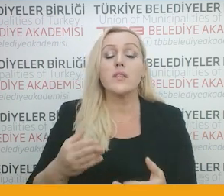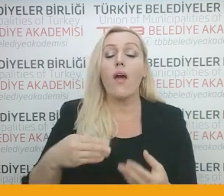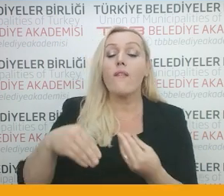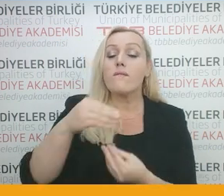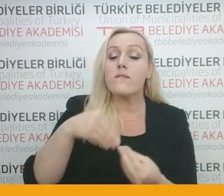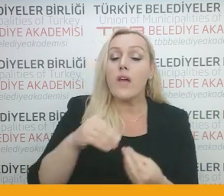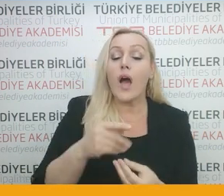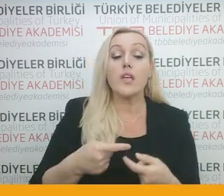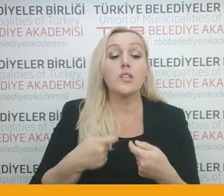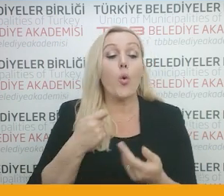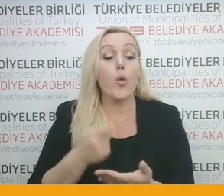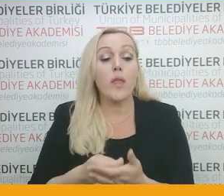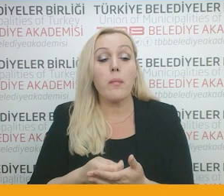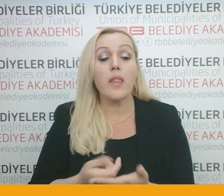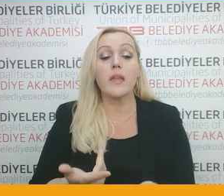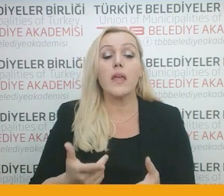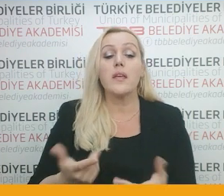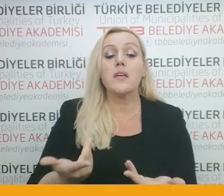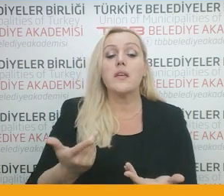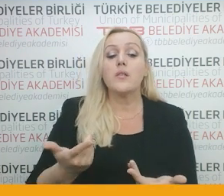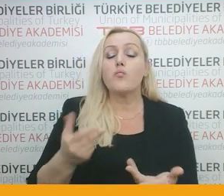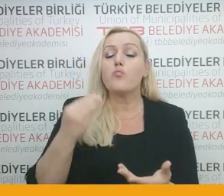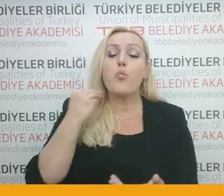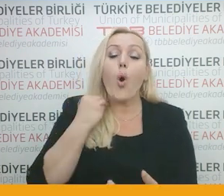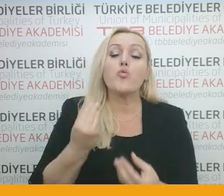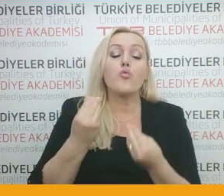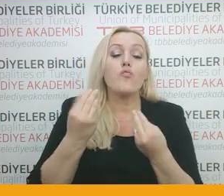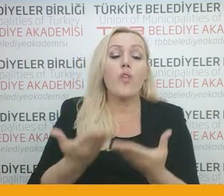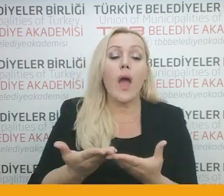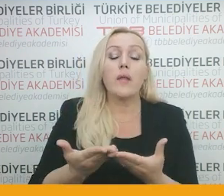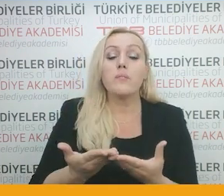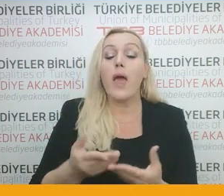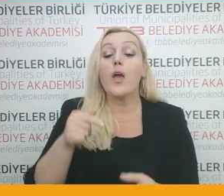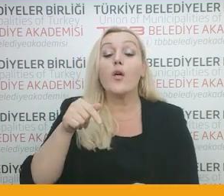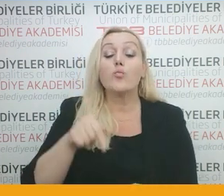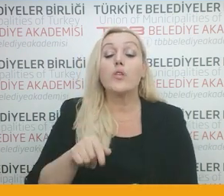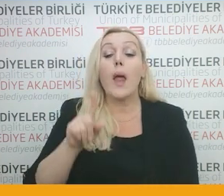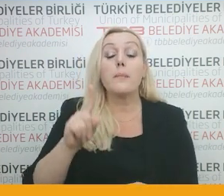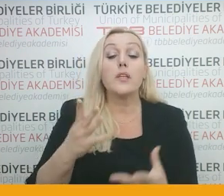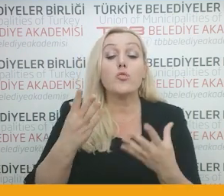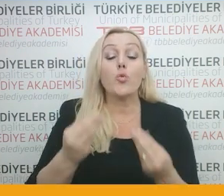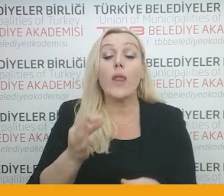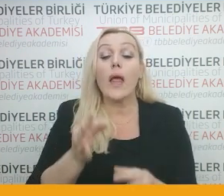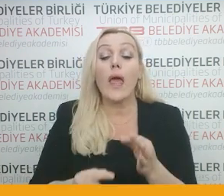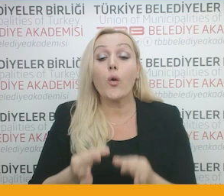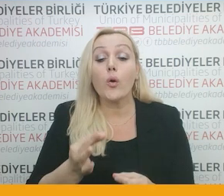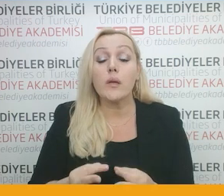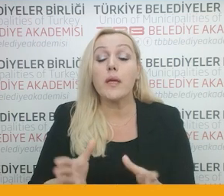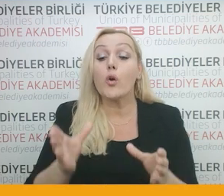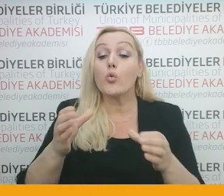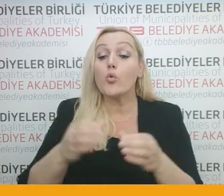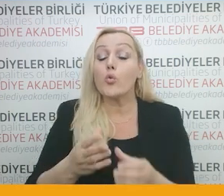sermaye transferleri, borç ve mevduat. Bunlar birinci düzeyde ekonomik sınıflandırma